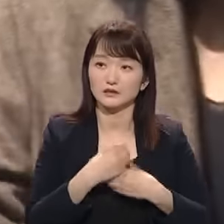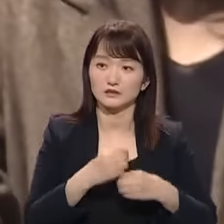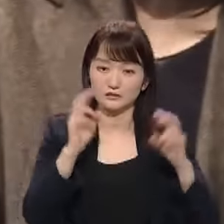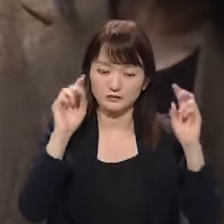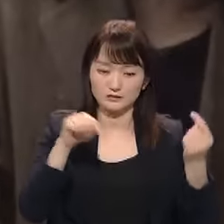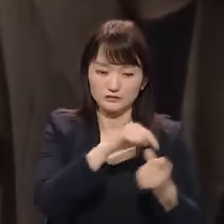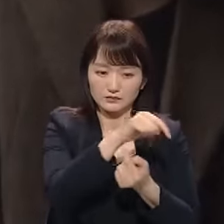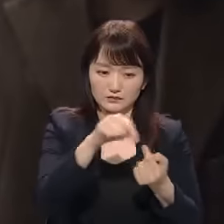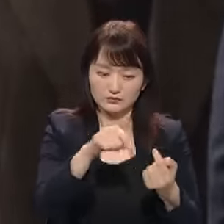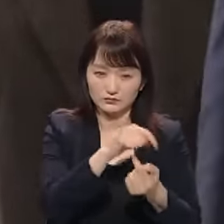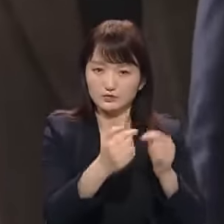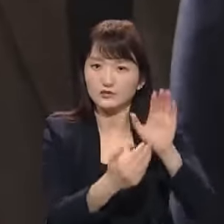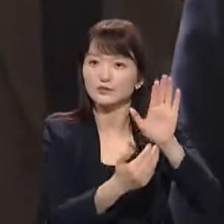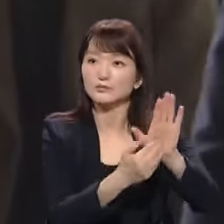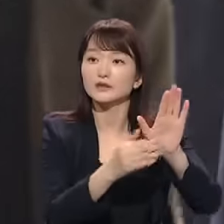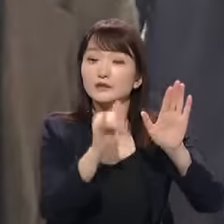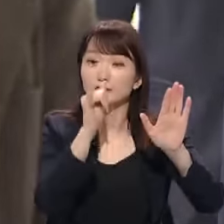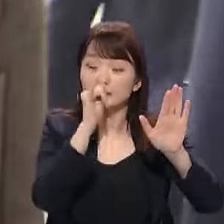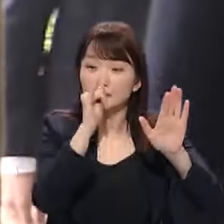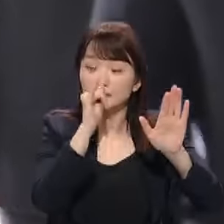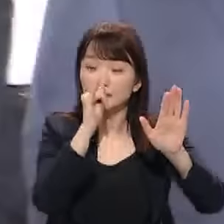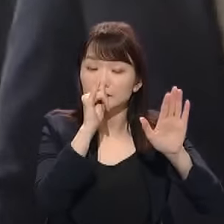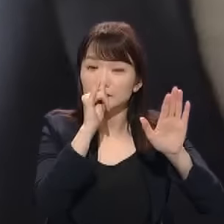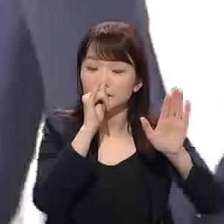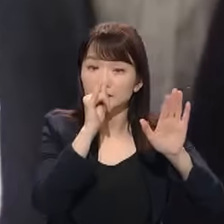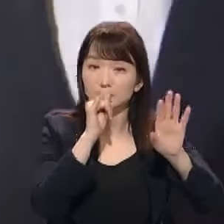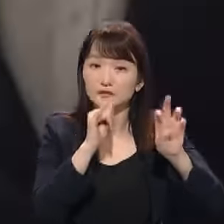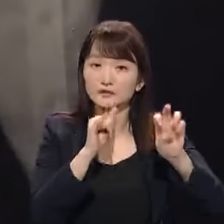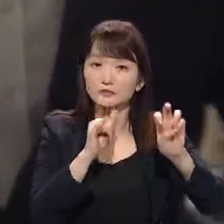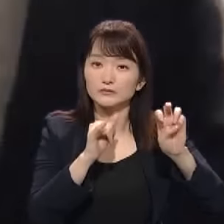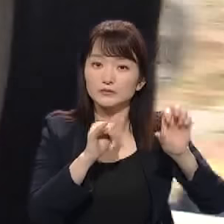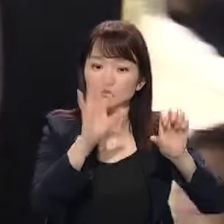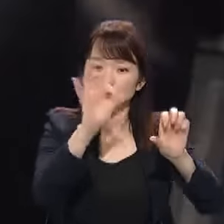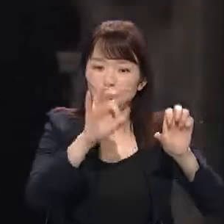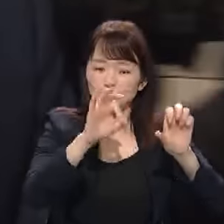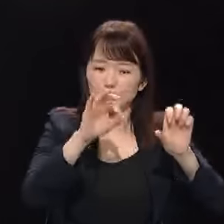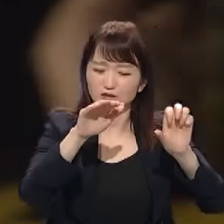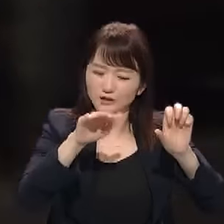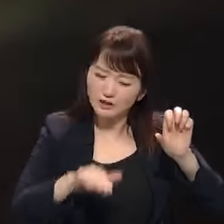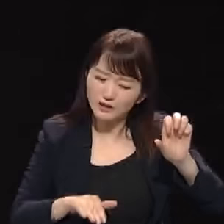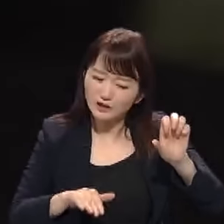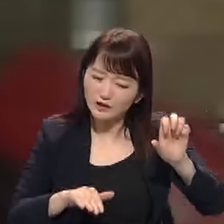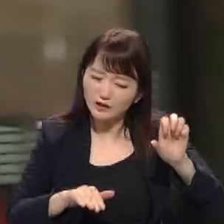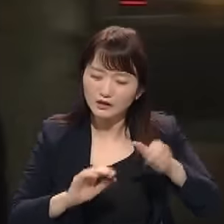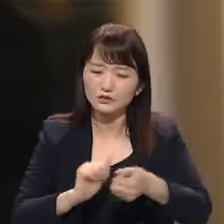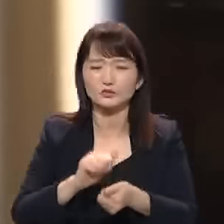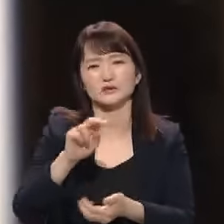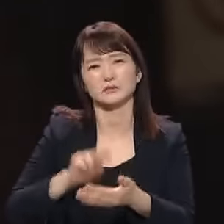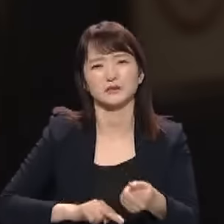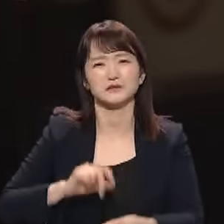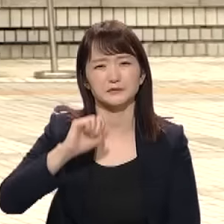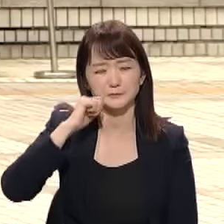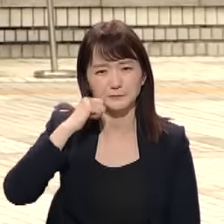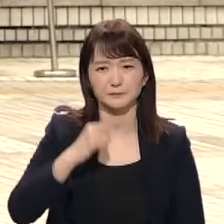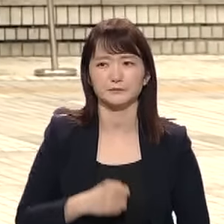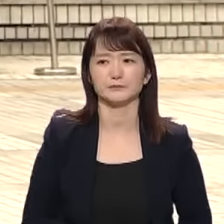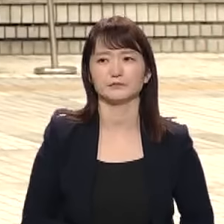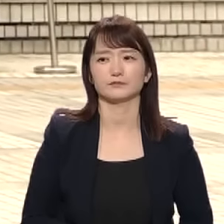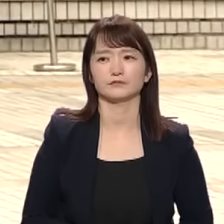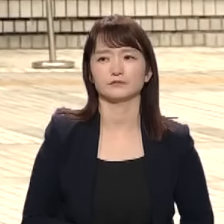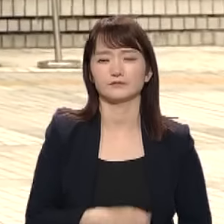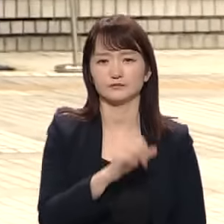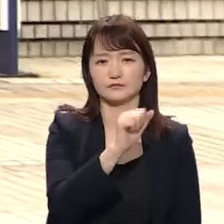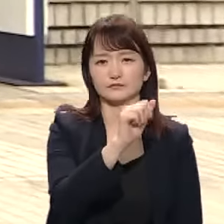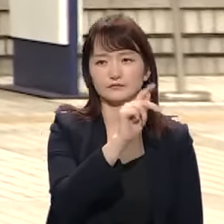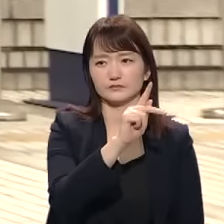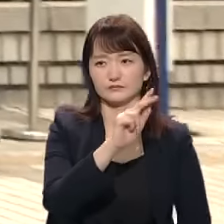경영권 방어가 가능하다고 보는 수준이 35%인데 여기에 미치지 못하기 때문에 매각이 쉽지 않을 거라는 분석입니다.